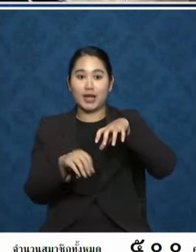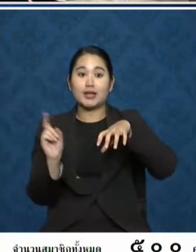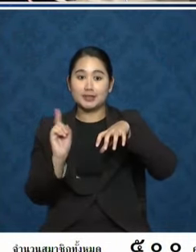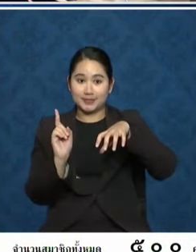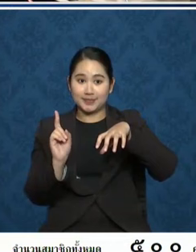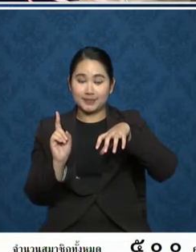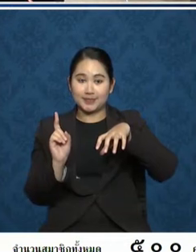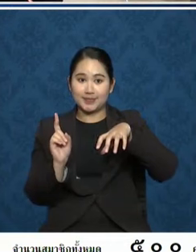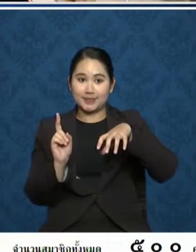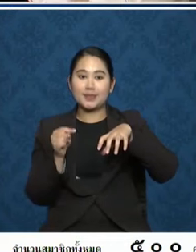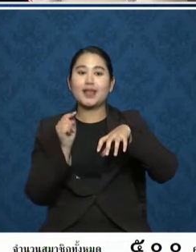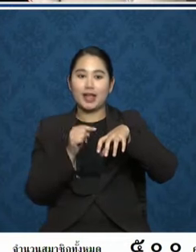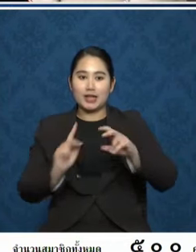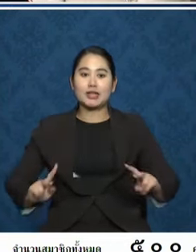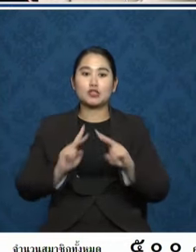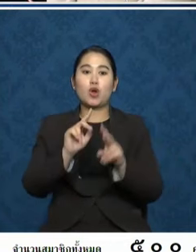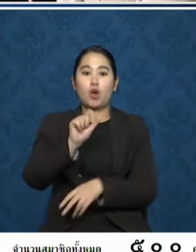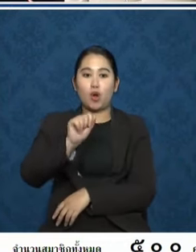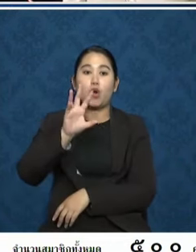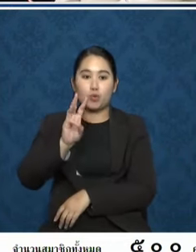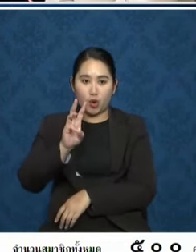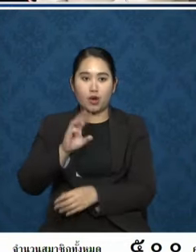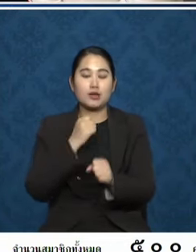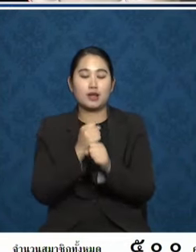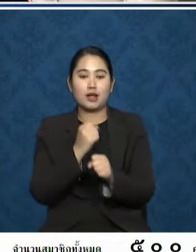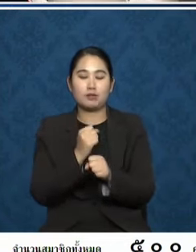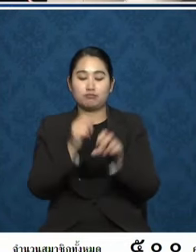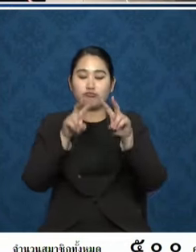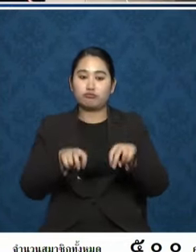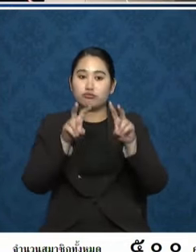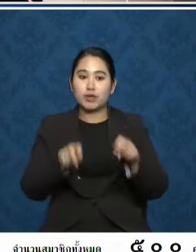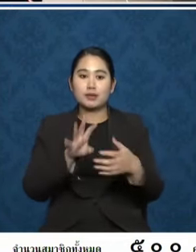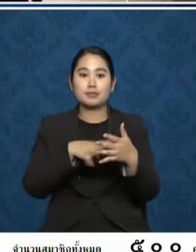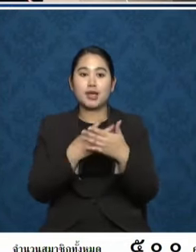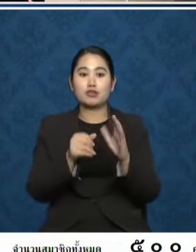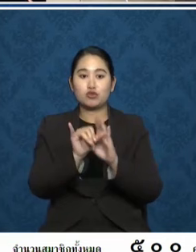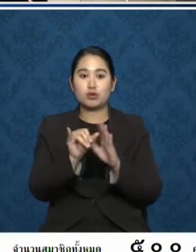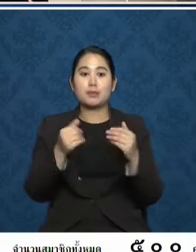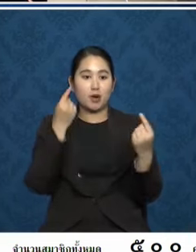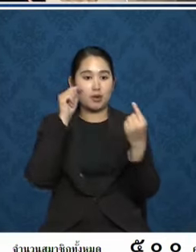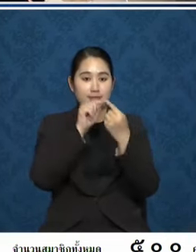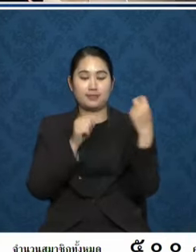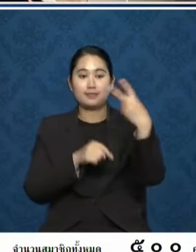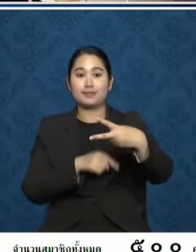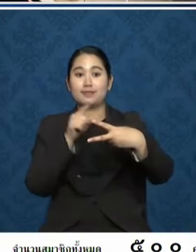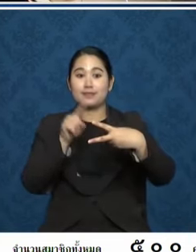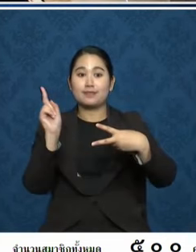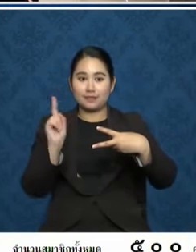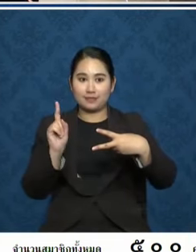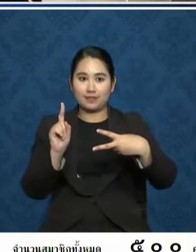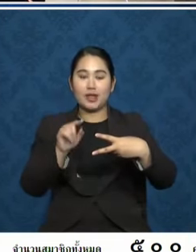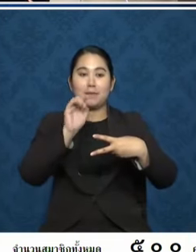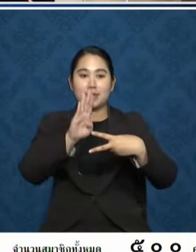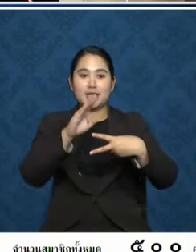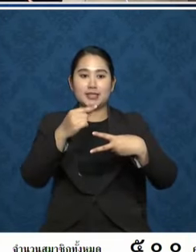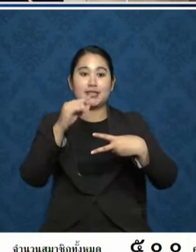กระส่งอ.ว.แล้็ดำเนินงานวิจัยยุทธศาต 2 เป้าหมายหลกก็คือ B